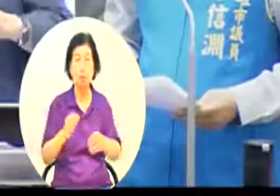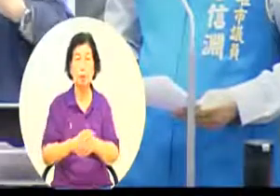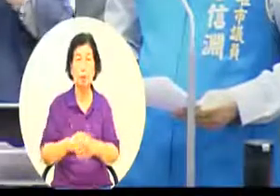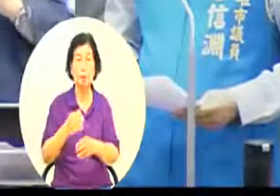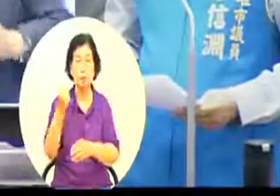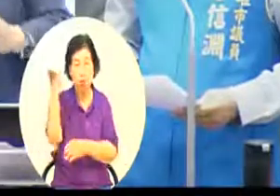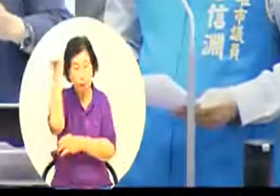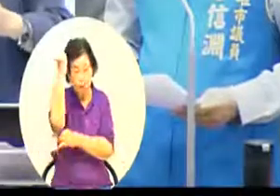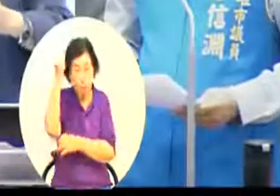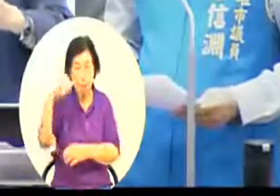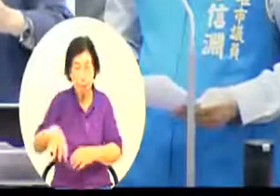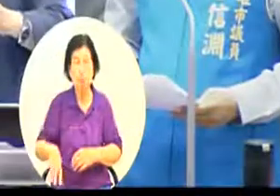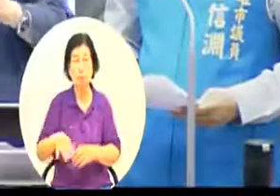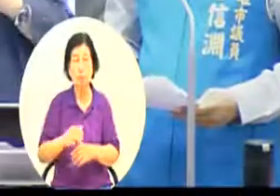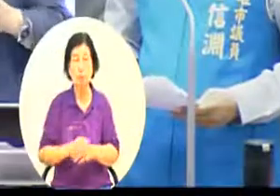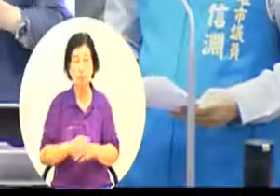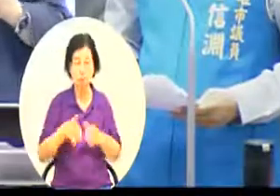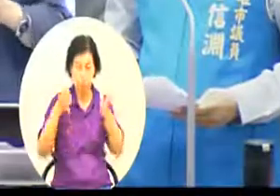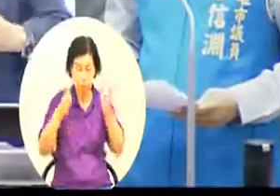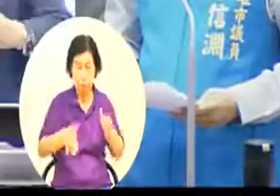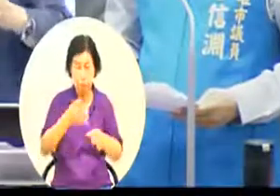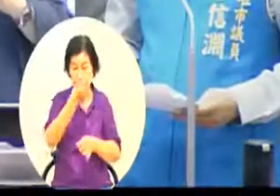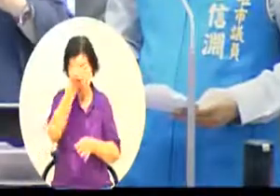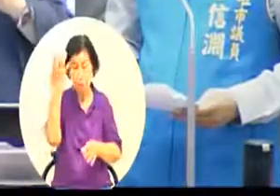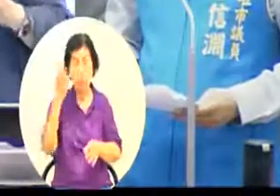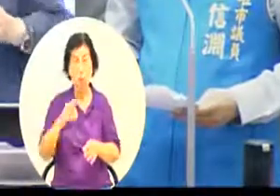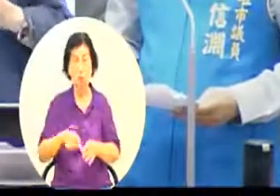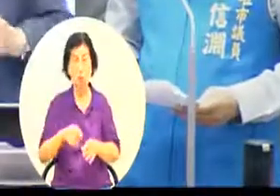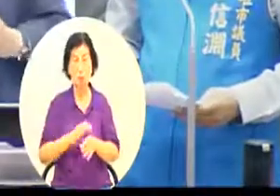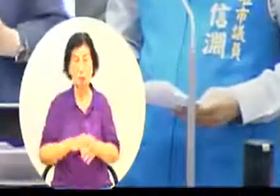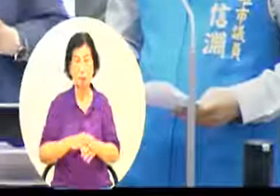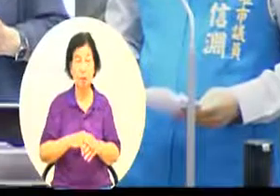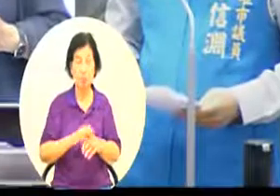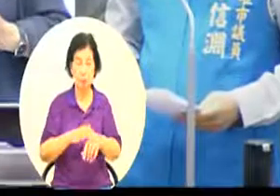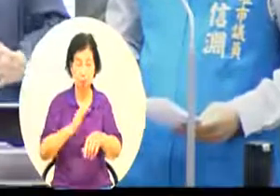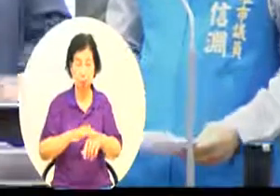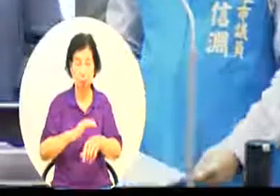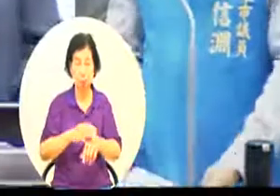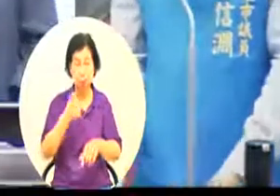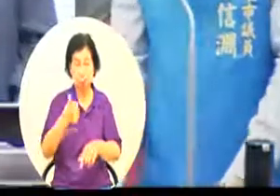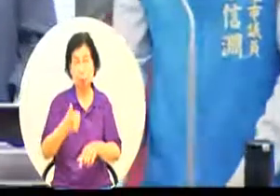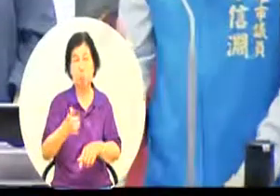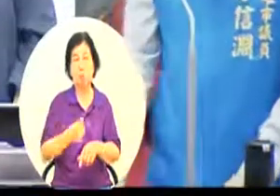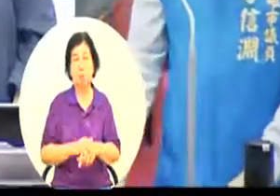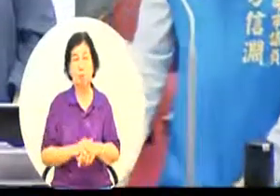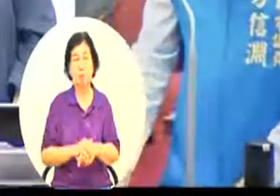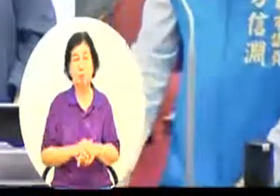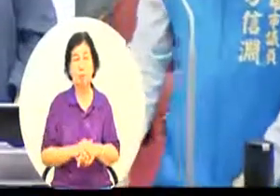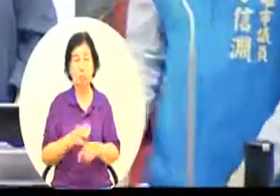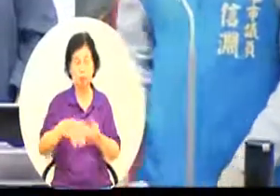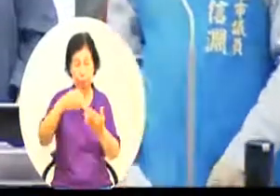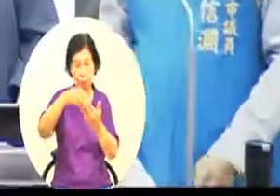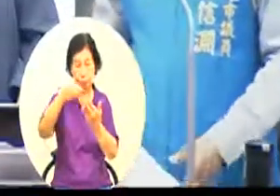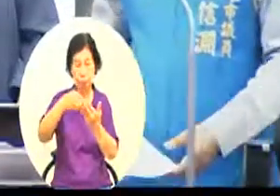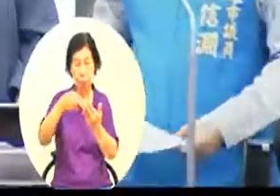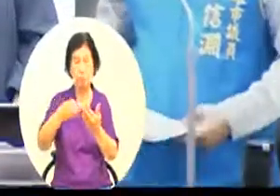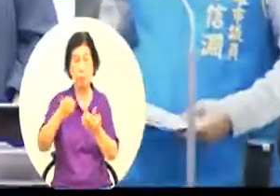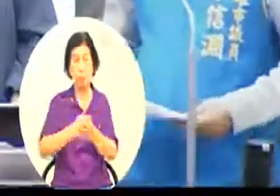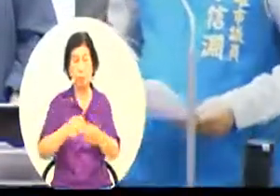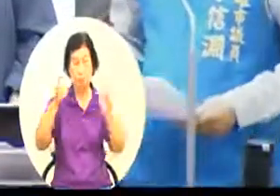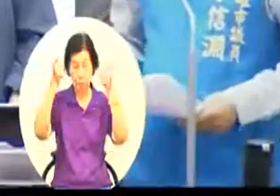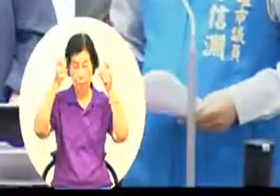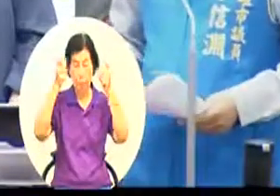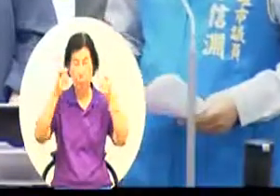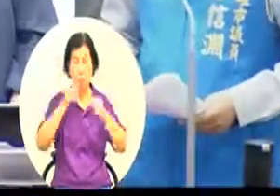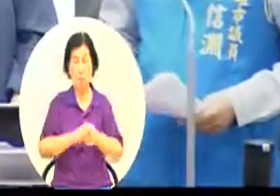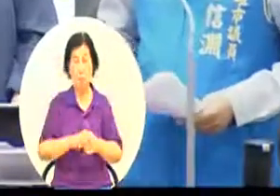高雄年轻，很多优秀的年轻人会选择高雄作为他